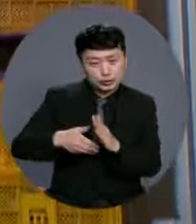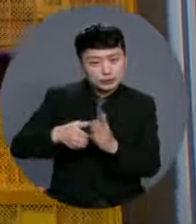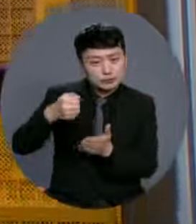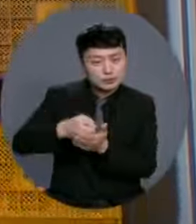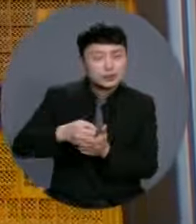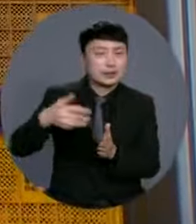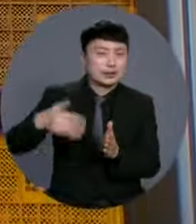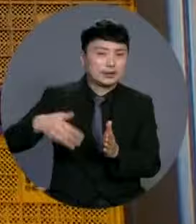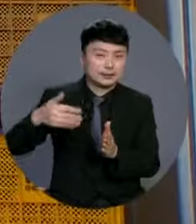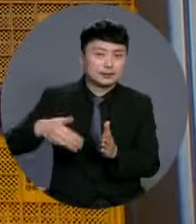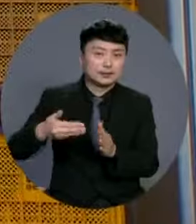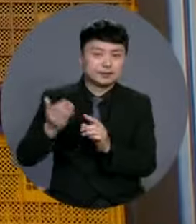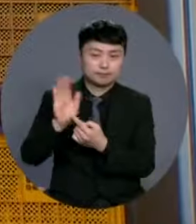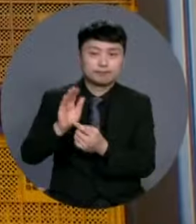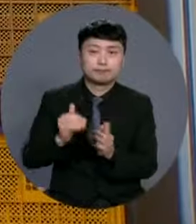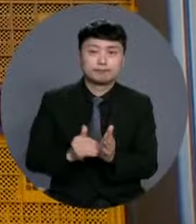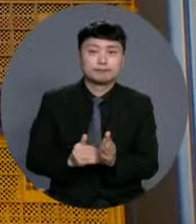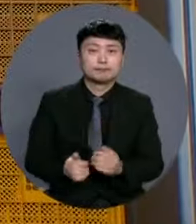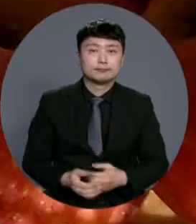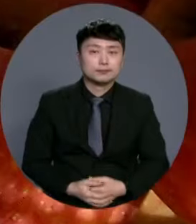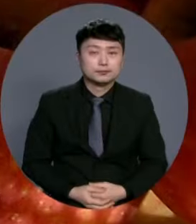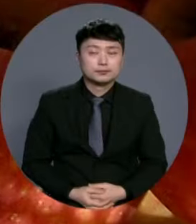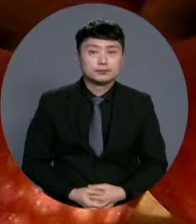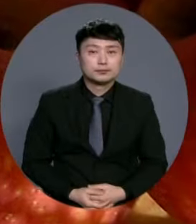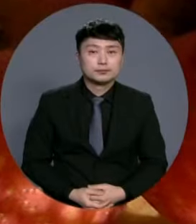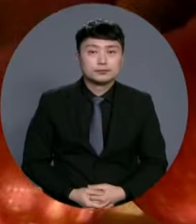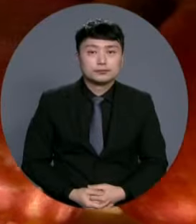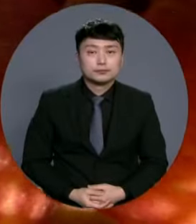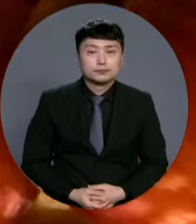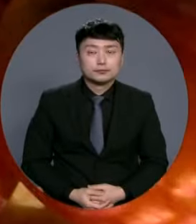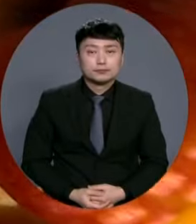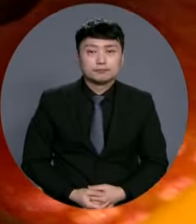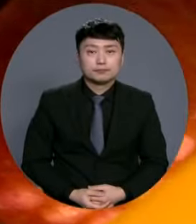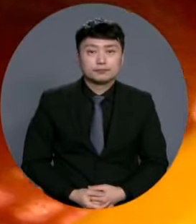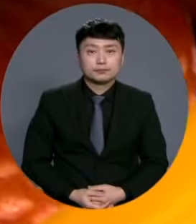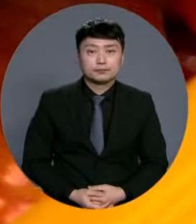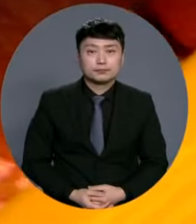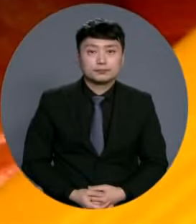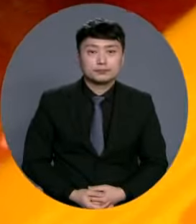여부는 결정된 것이 없다고 선을 긋고 있습니다. MBC 뉴스 김서연입니다.